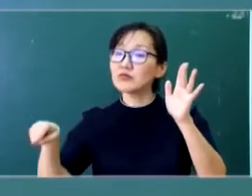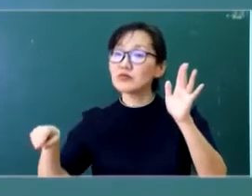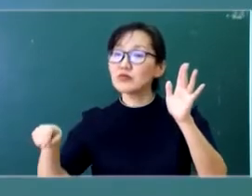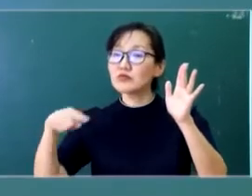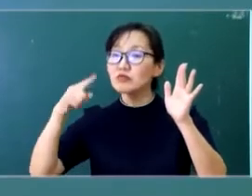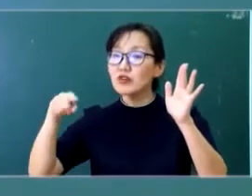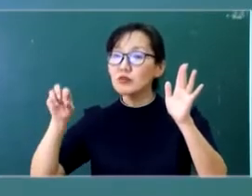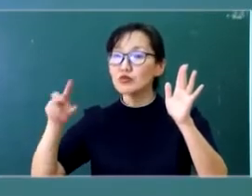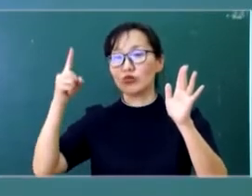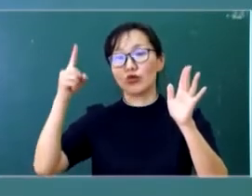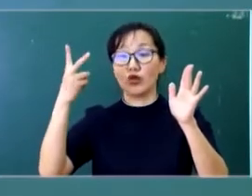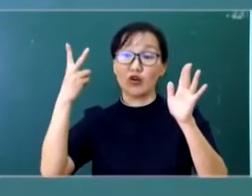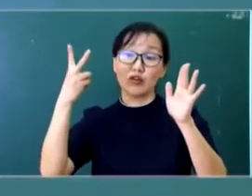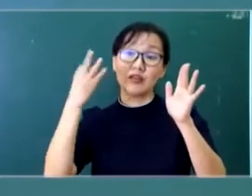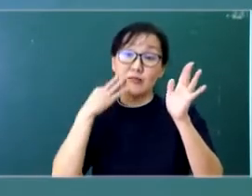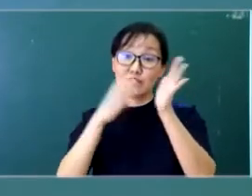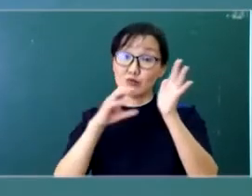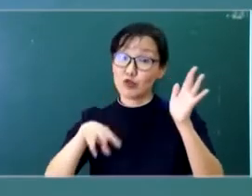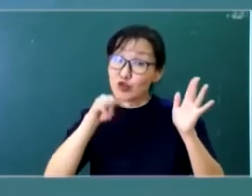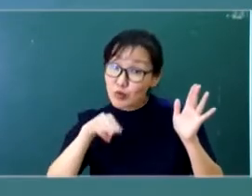128 гэдэг тоог таймлье.